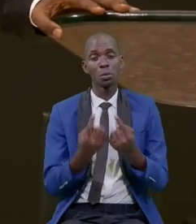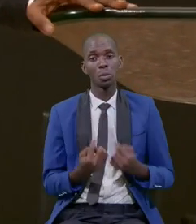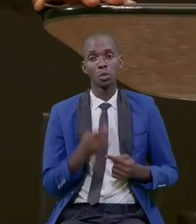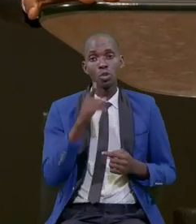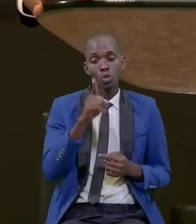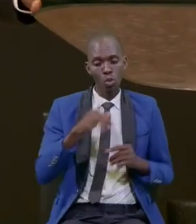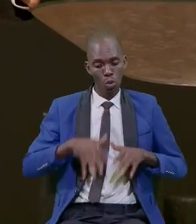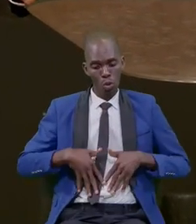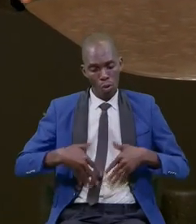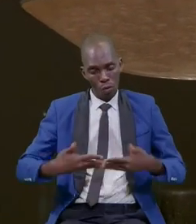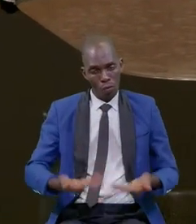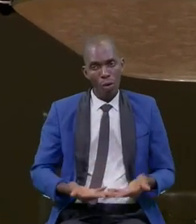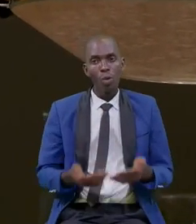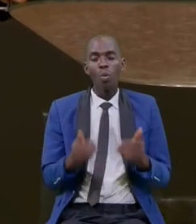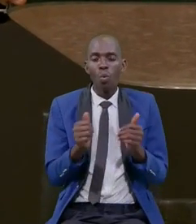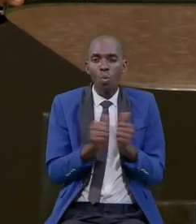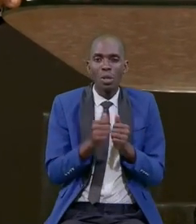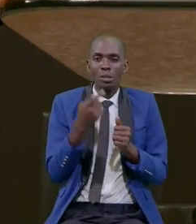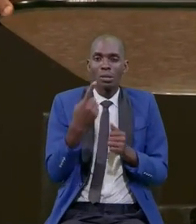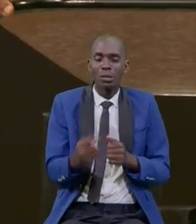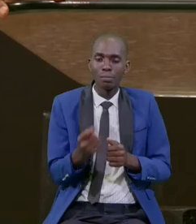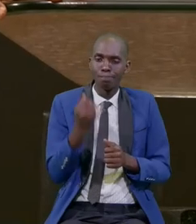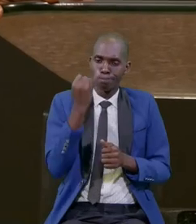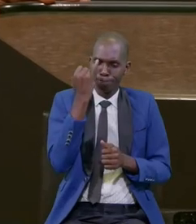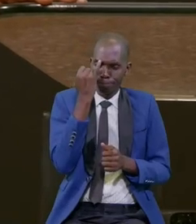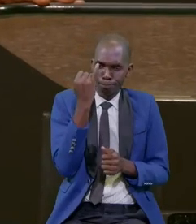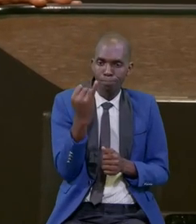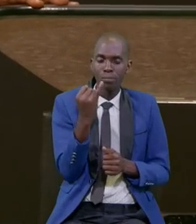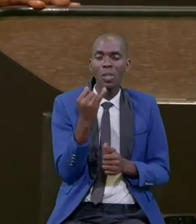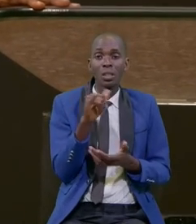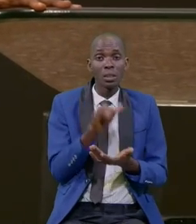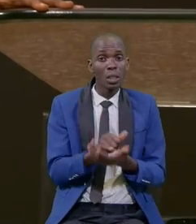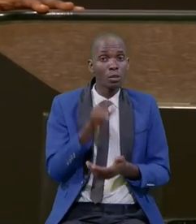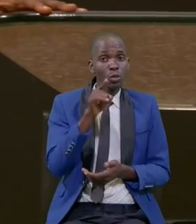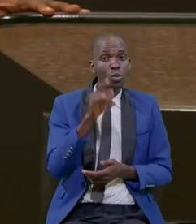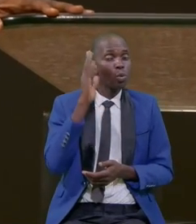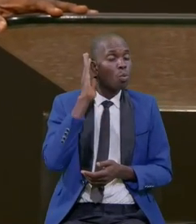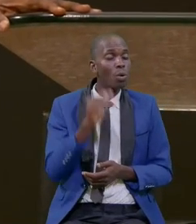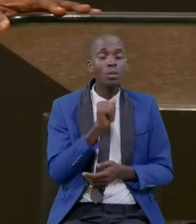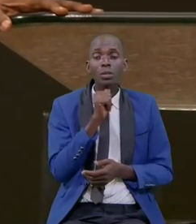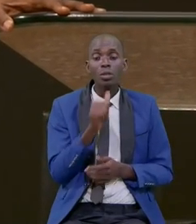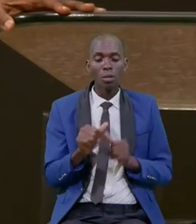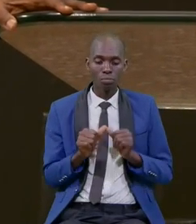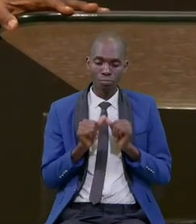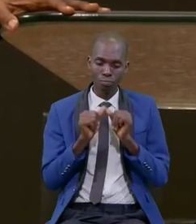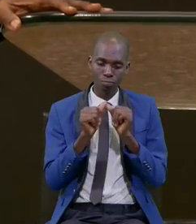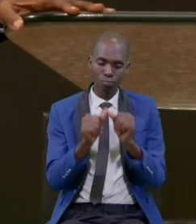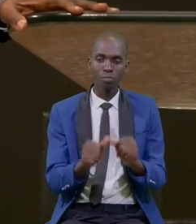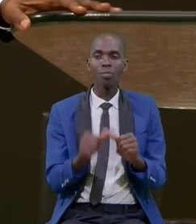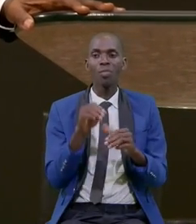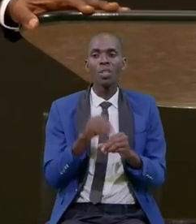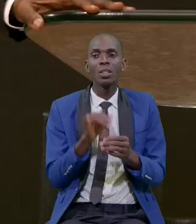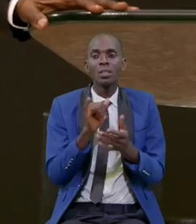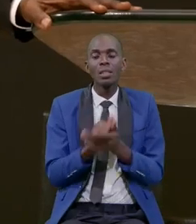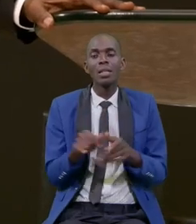confessez avec l'intention que vous n'allez pas continuer avec